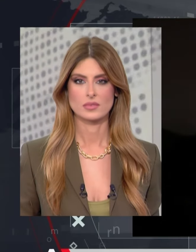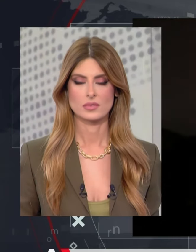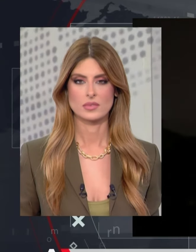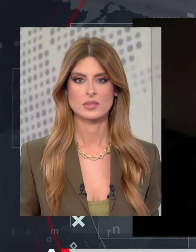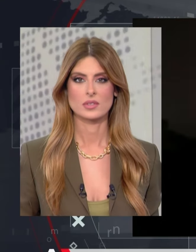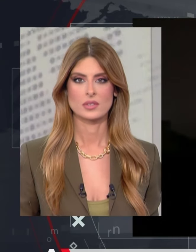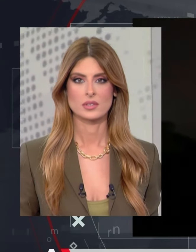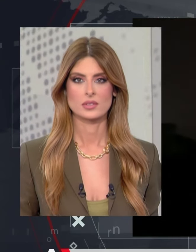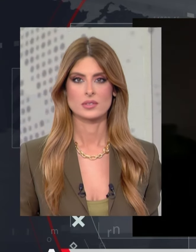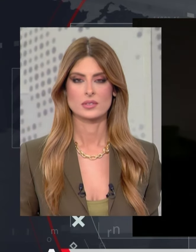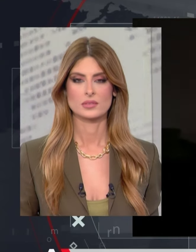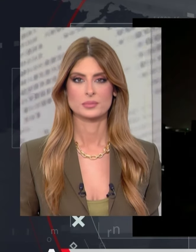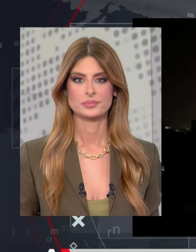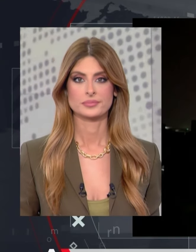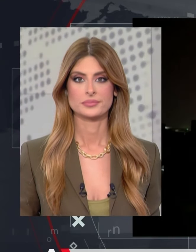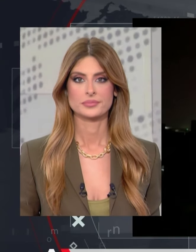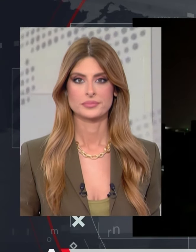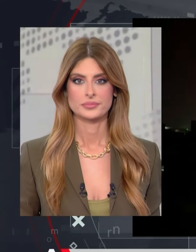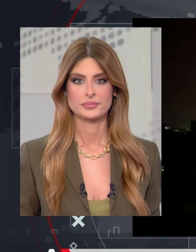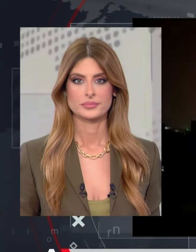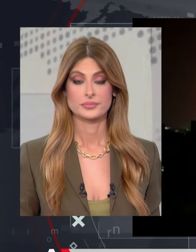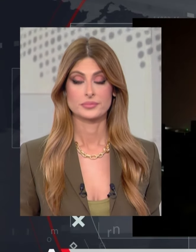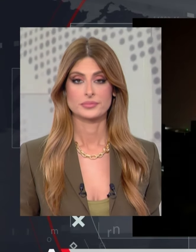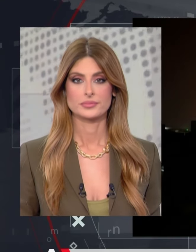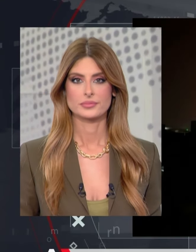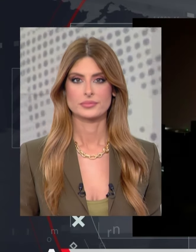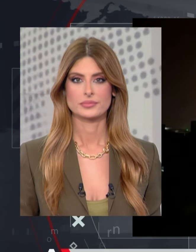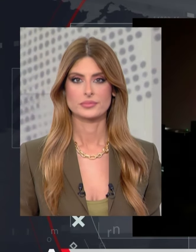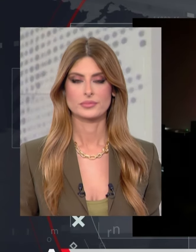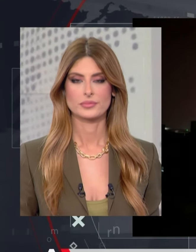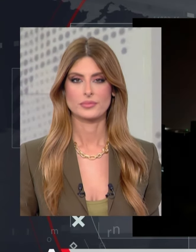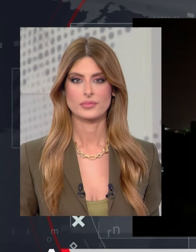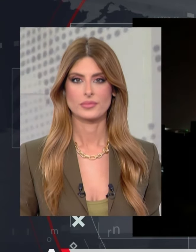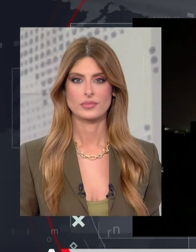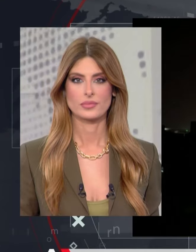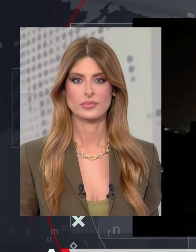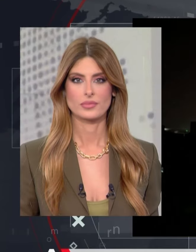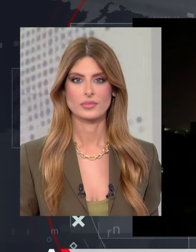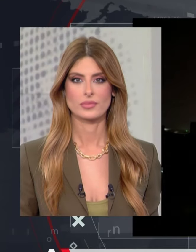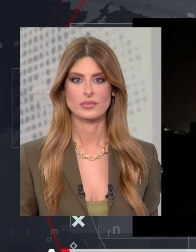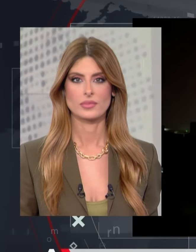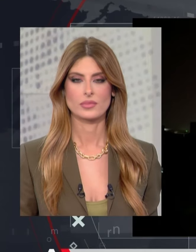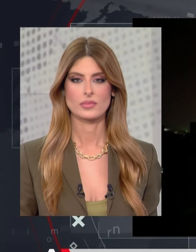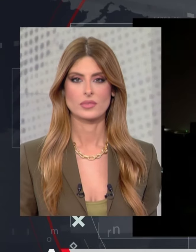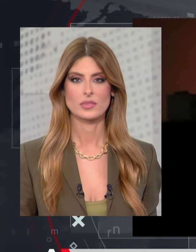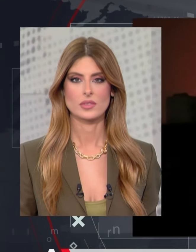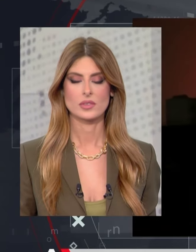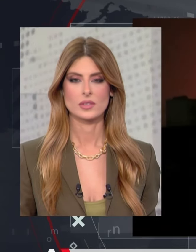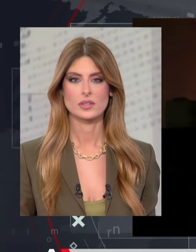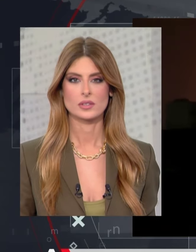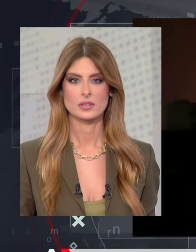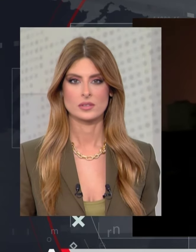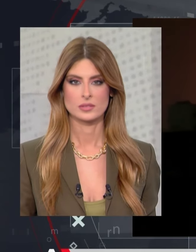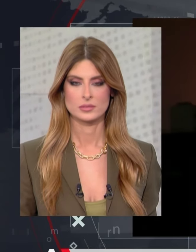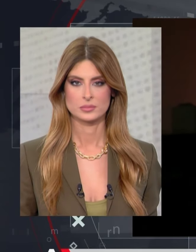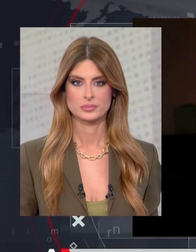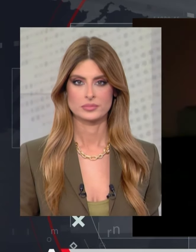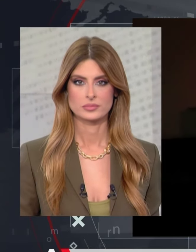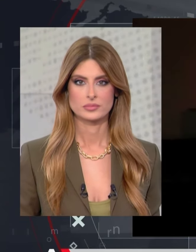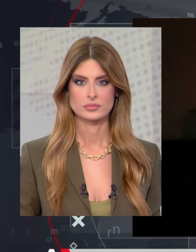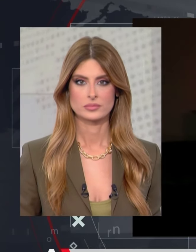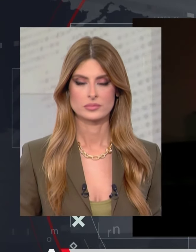για να καταστρέψει, όπως είπε, τα υπόλοιπα τμήματα της Χαμάς. Ωστόσο, στη συνέντευξή του στο CNN, ο σύμβουλος του Αμερικανού Προέδρου,